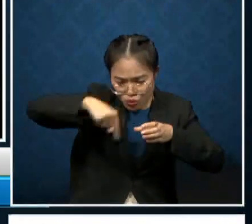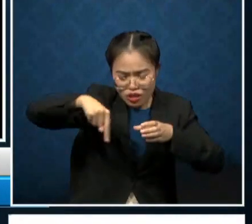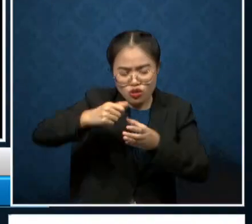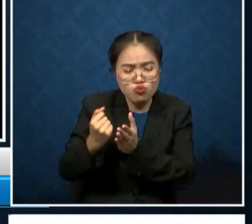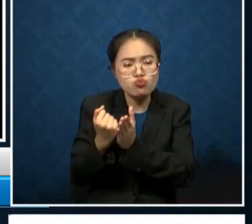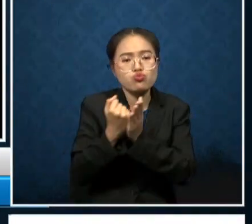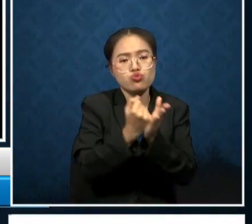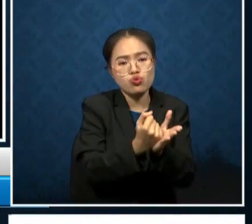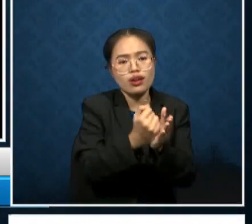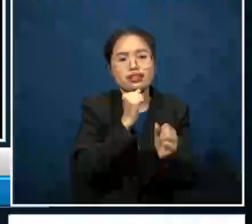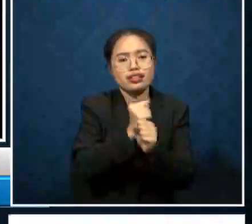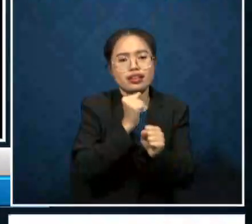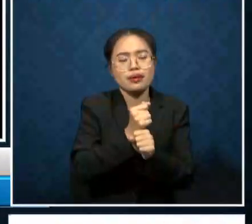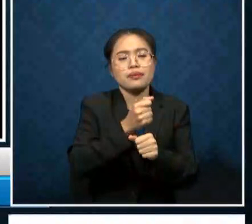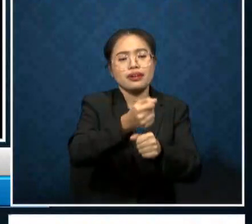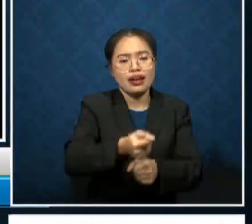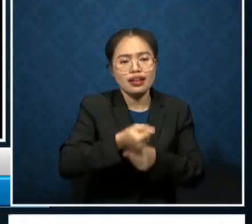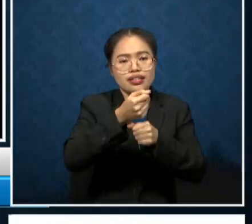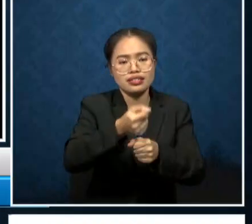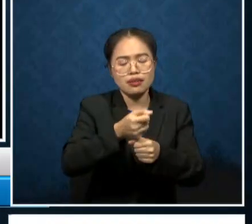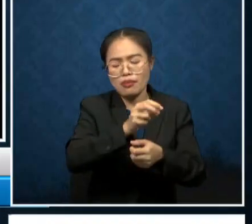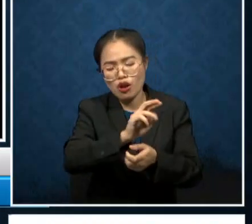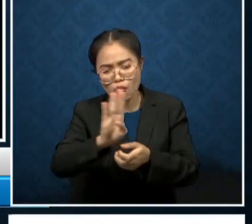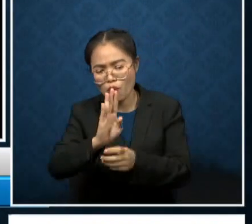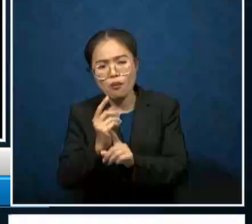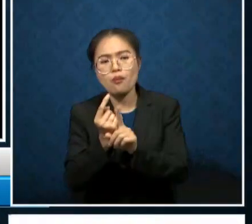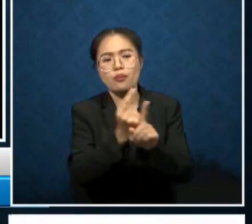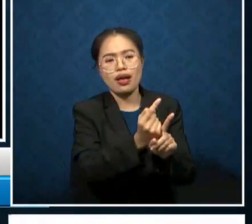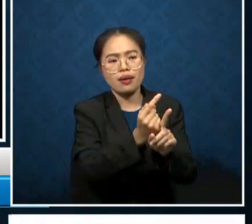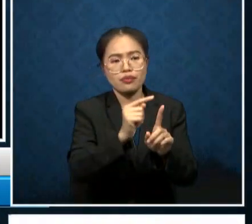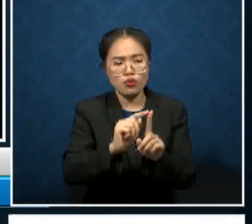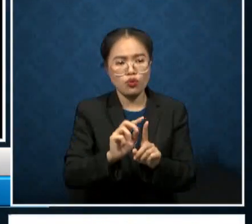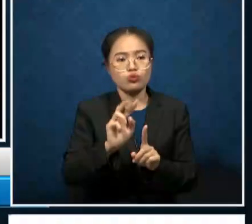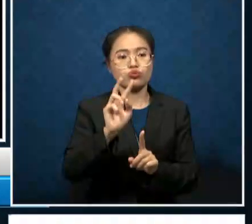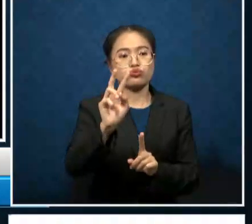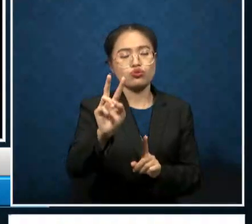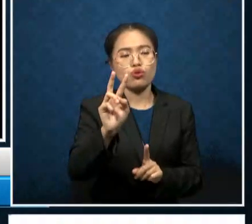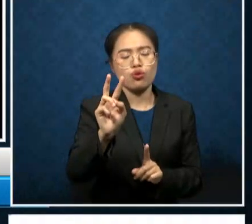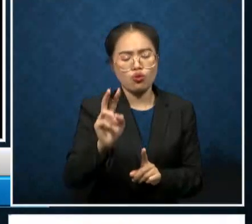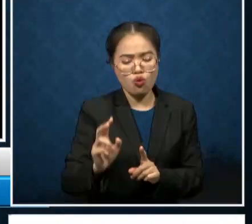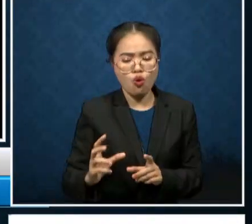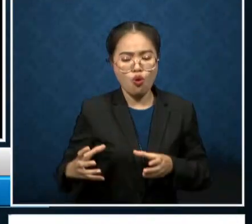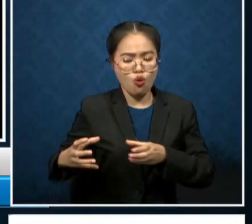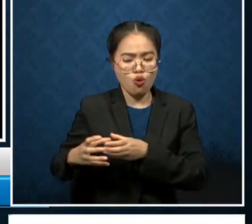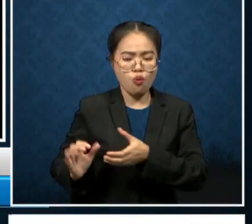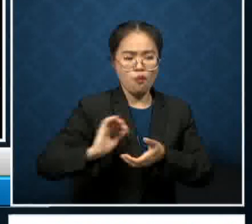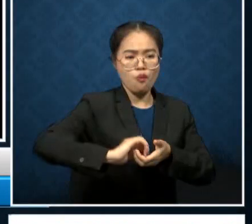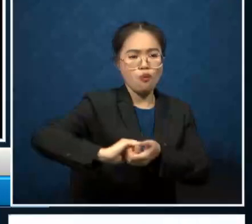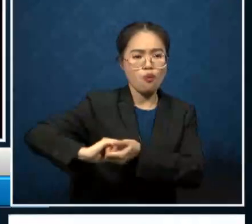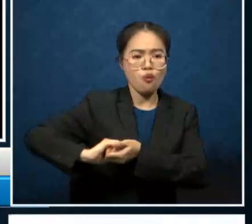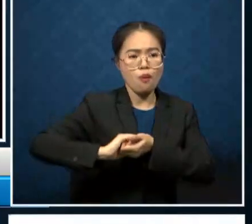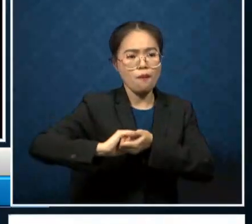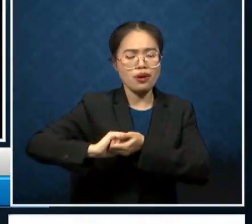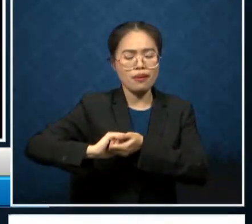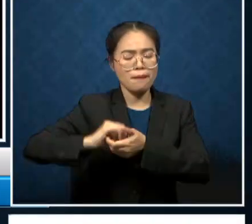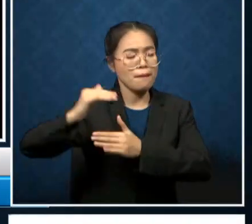เฉพาะที่จะขับเคลื่อนเรื่องนี้เพื่อจการขับเคลื่อนนั้นเป็นระบบอย่างแท้จริงประการที่ 2หน่วยงานร่วมที่เข้ามาขับเคลื่อนกี้